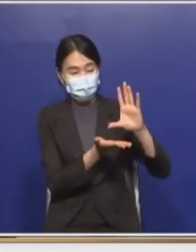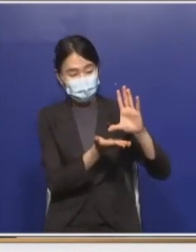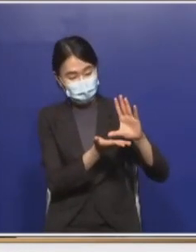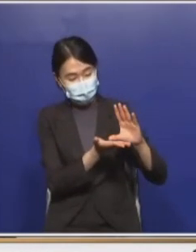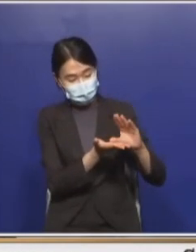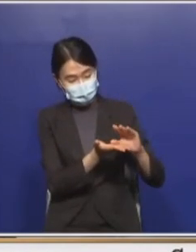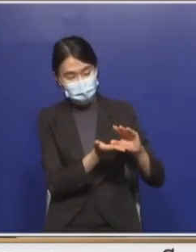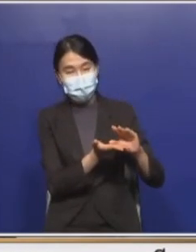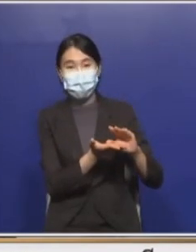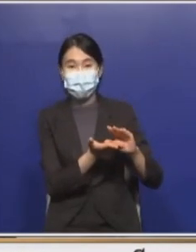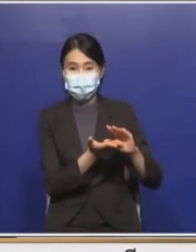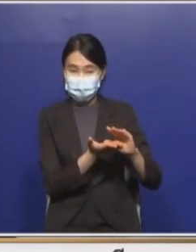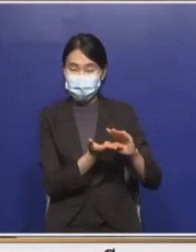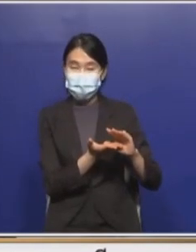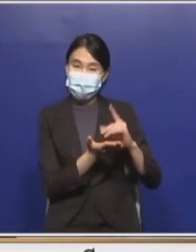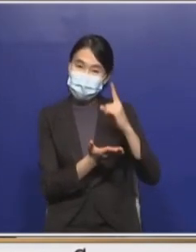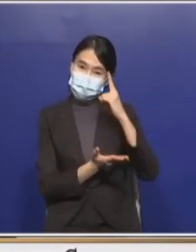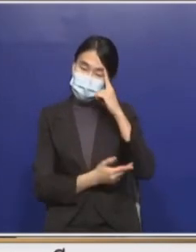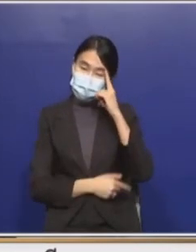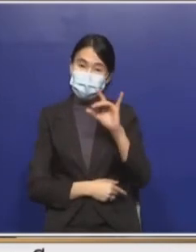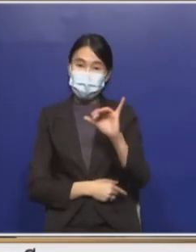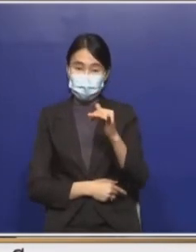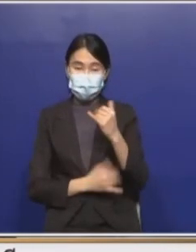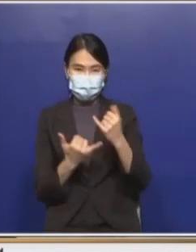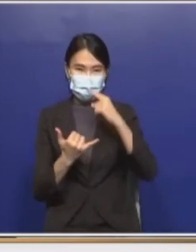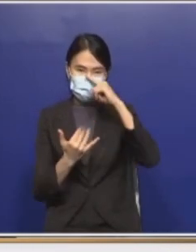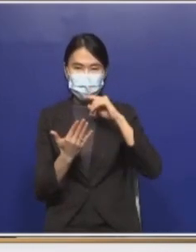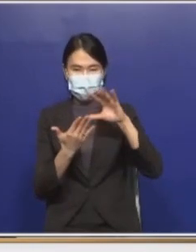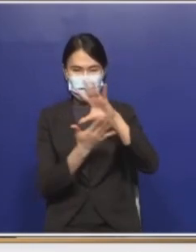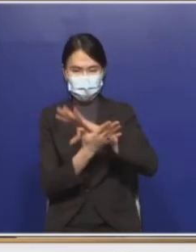าณของหายนะที่กำลังจะมาถึงประเทศไทย